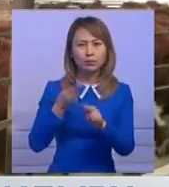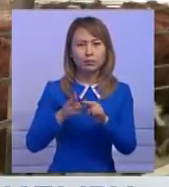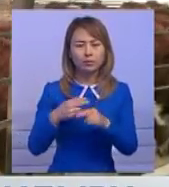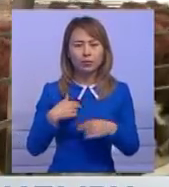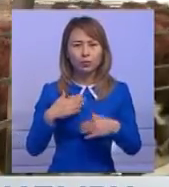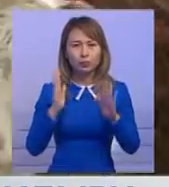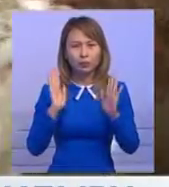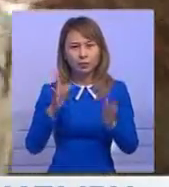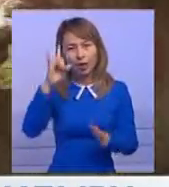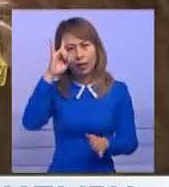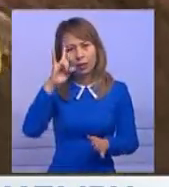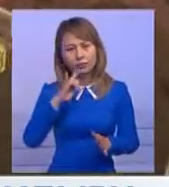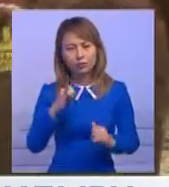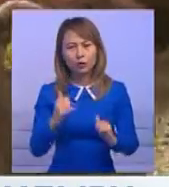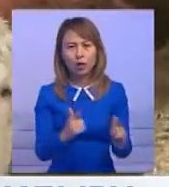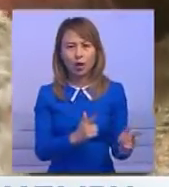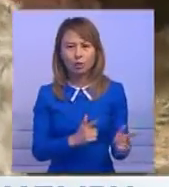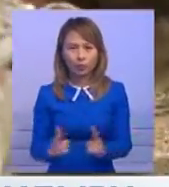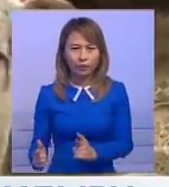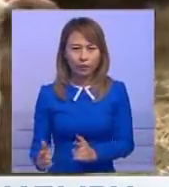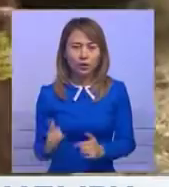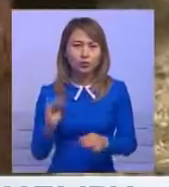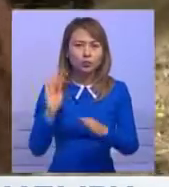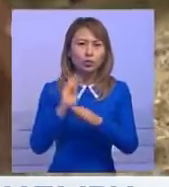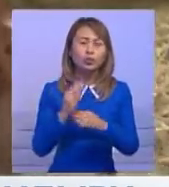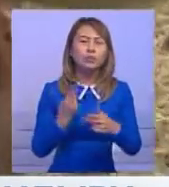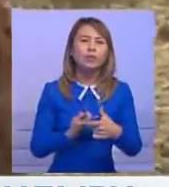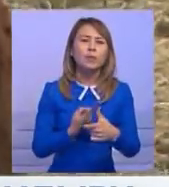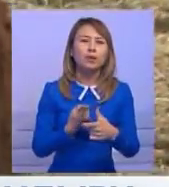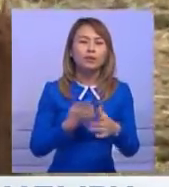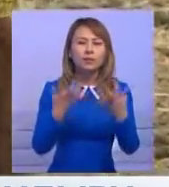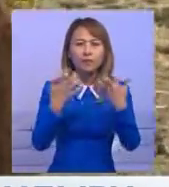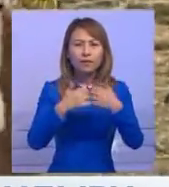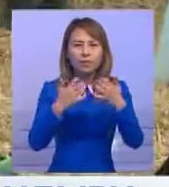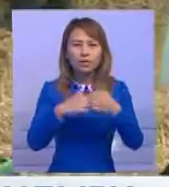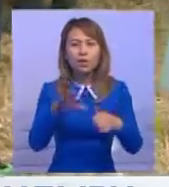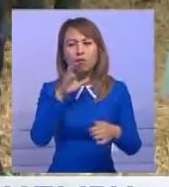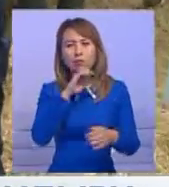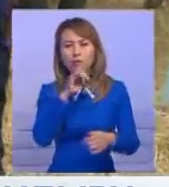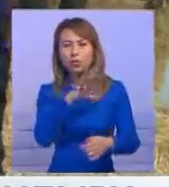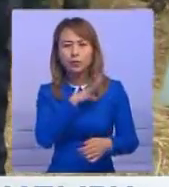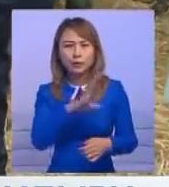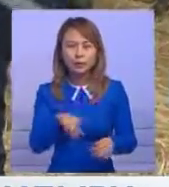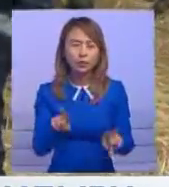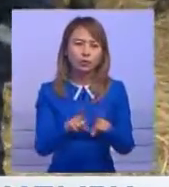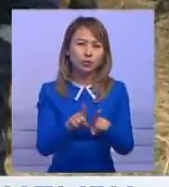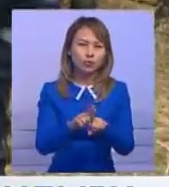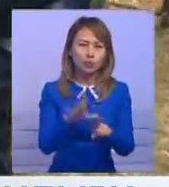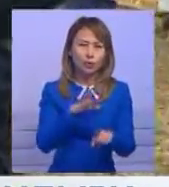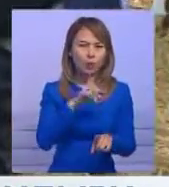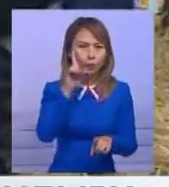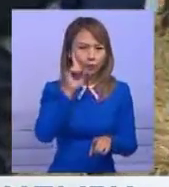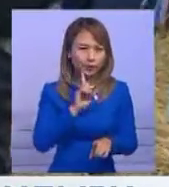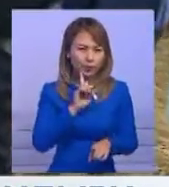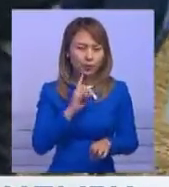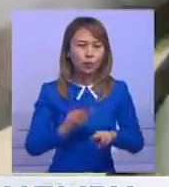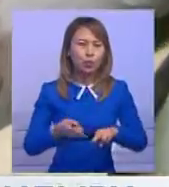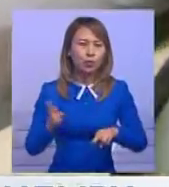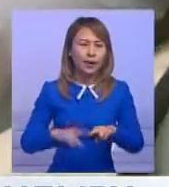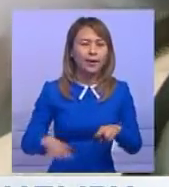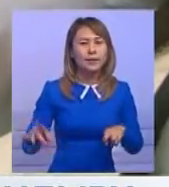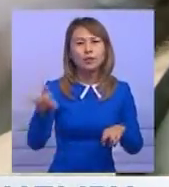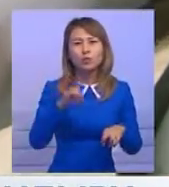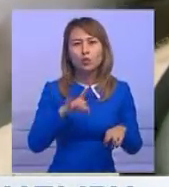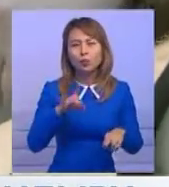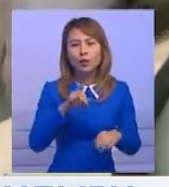оған Қазақстан Малды есепке алудың жаңа тәсілдері ұрлық қарлықты азайтуға да септігін тигізіп жатыр. Сондықтан